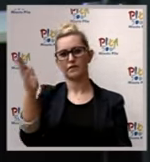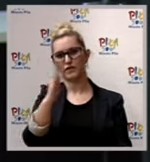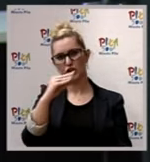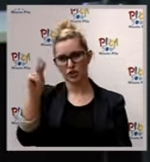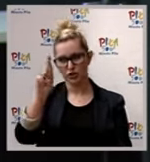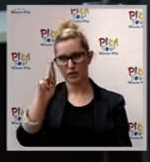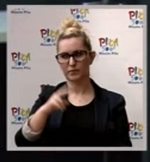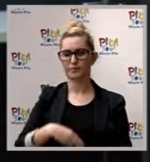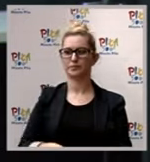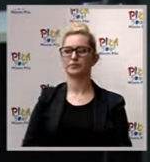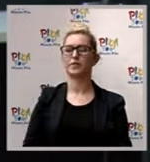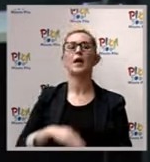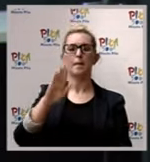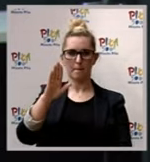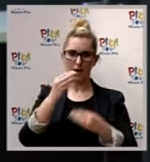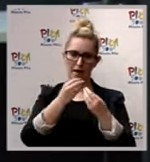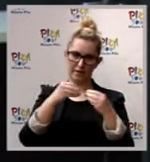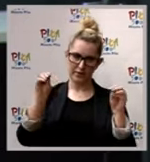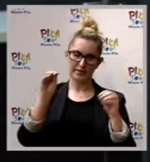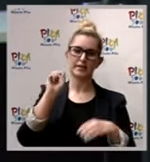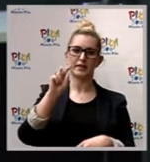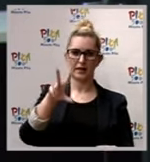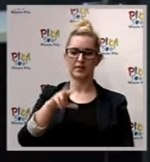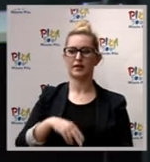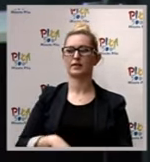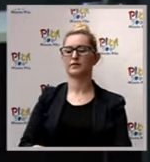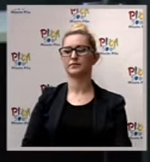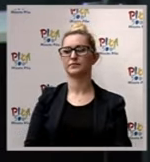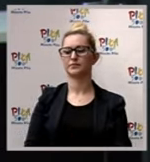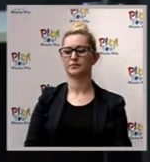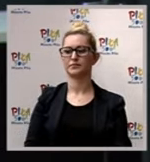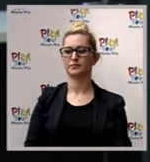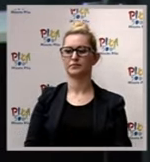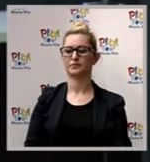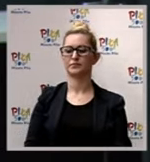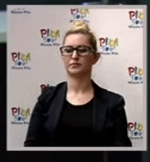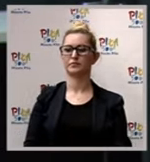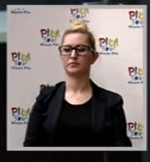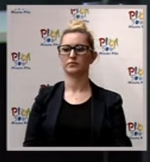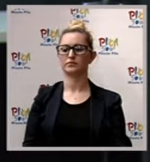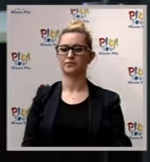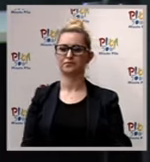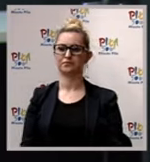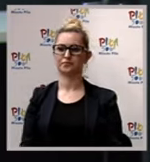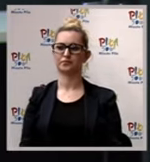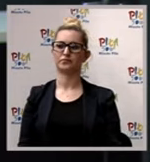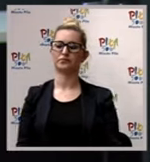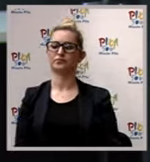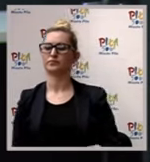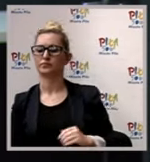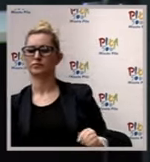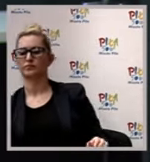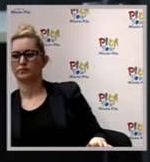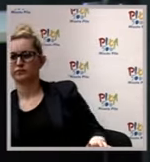Urszula Teresa Fischer uzyskała więcej głosów za wyborem niż przeciw wyborowi i została wybrana